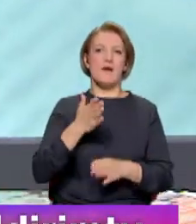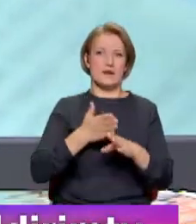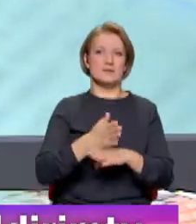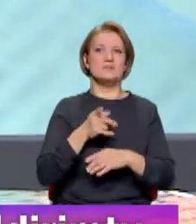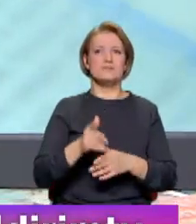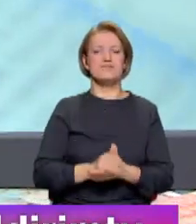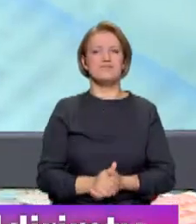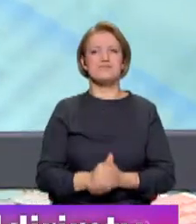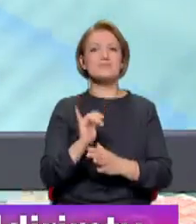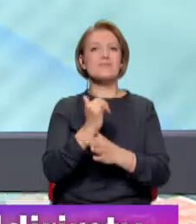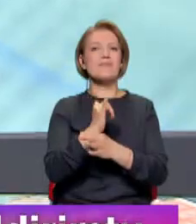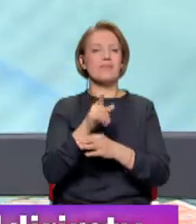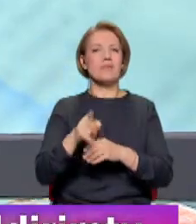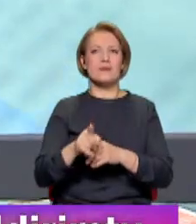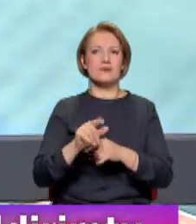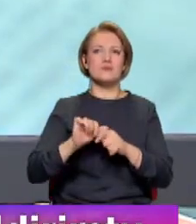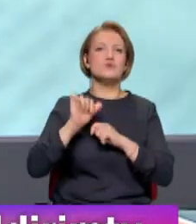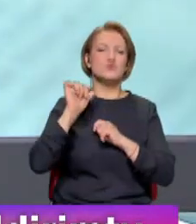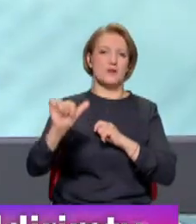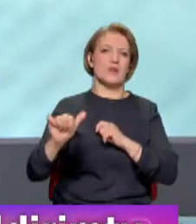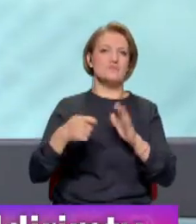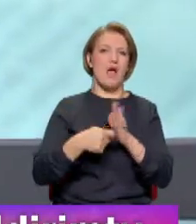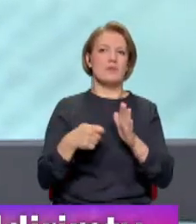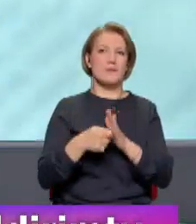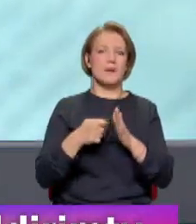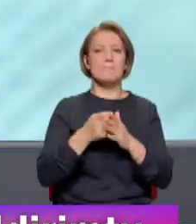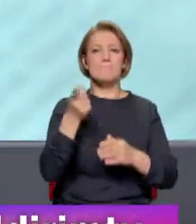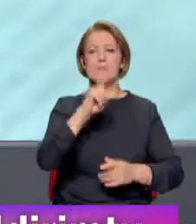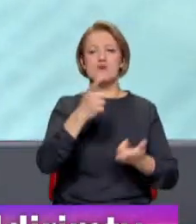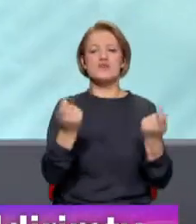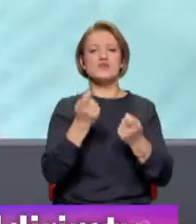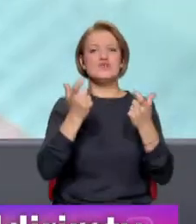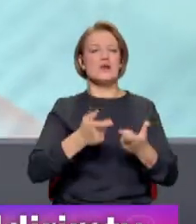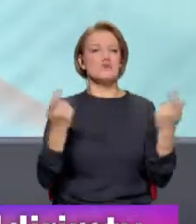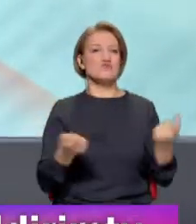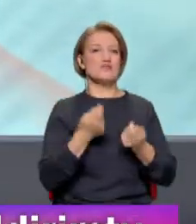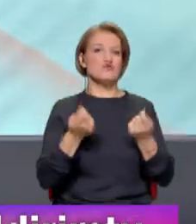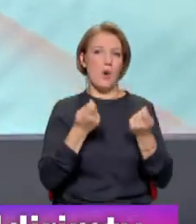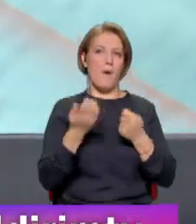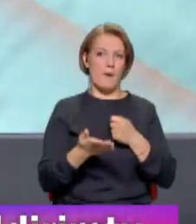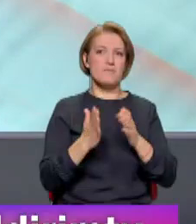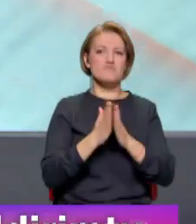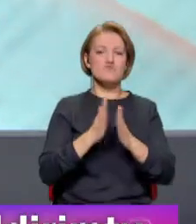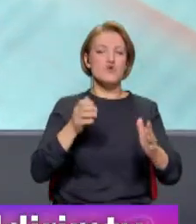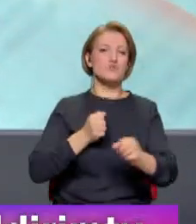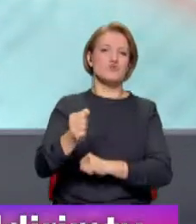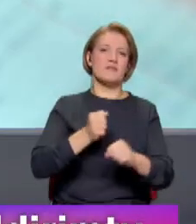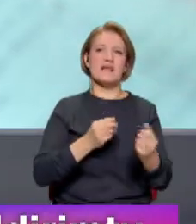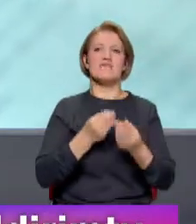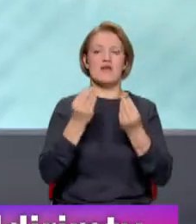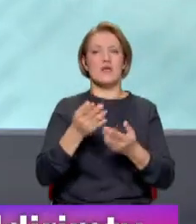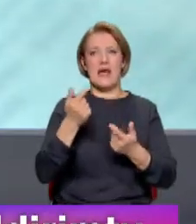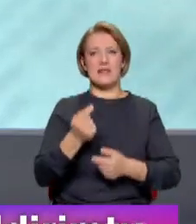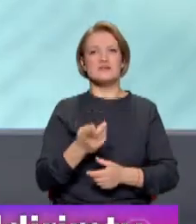aslında mesleklerinden uzaklaşmak adına, başka iş yerlerinde çalışmak adına büyük mücadeleler veriyor.